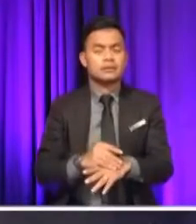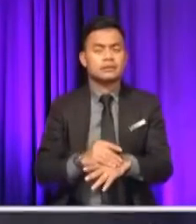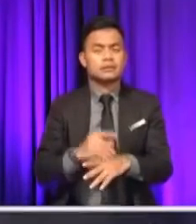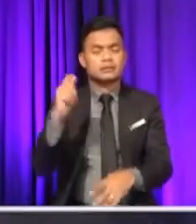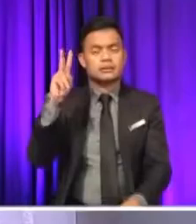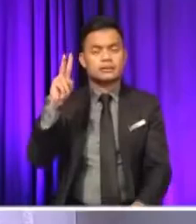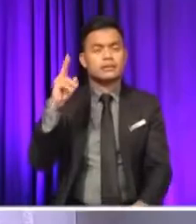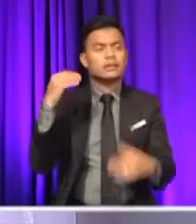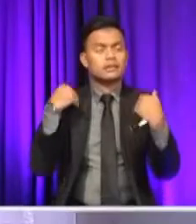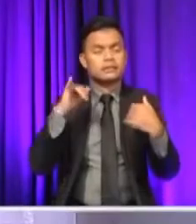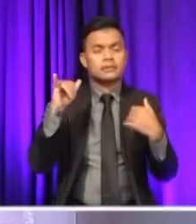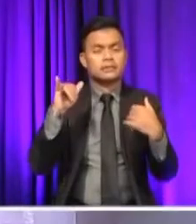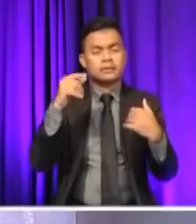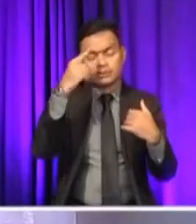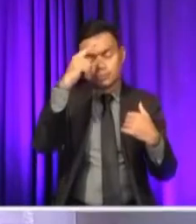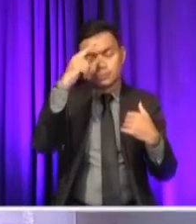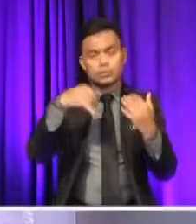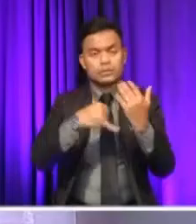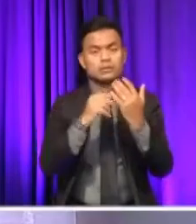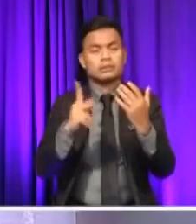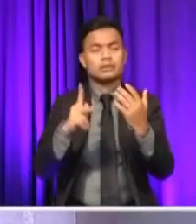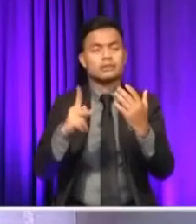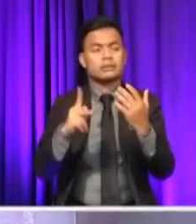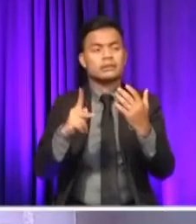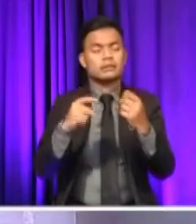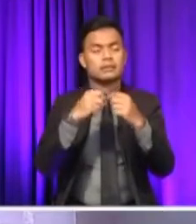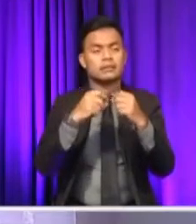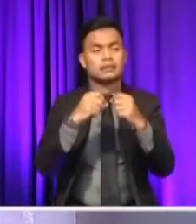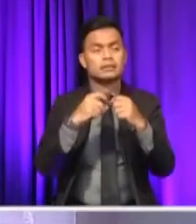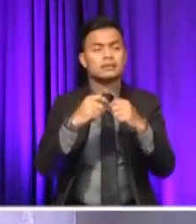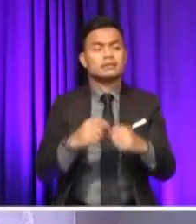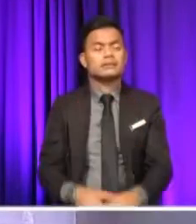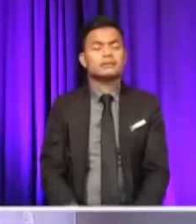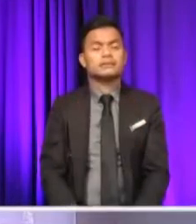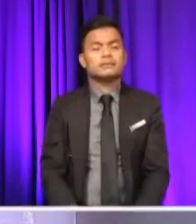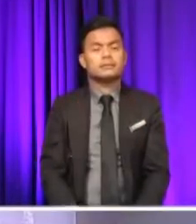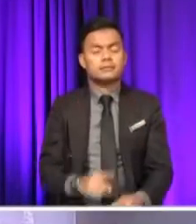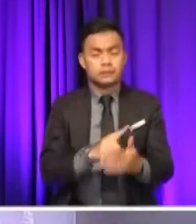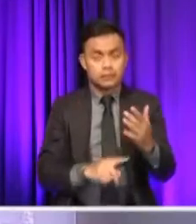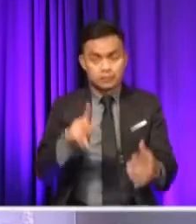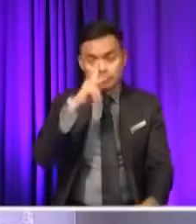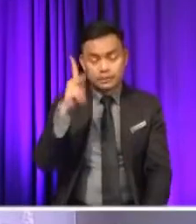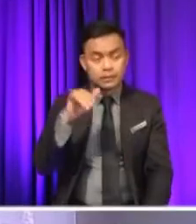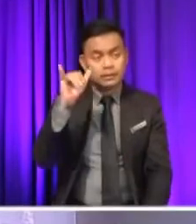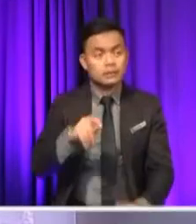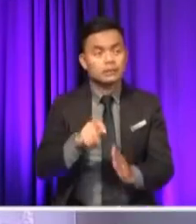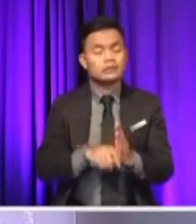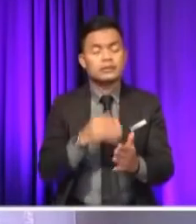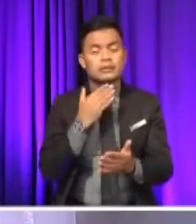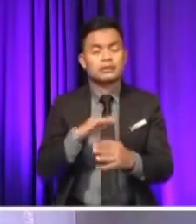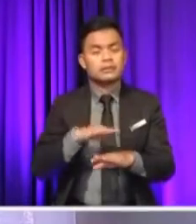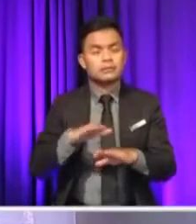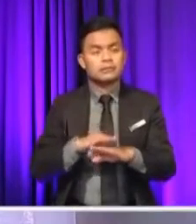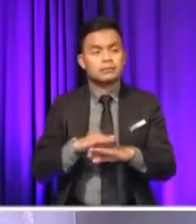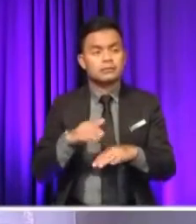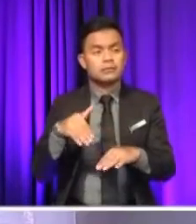Okey, baik. Jadi fungsinya untuk menjimatkan tenaga elektrik cikgu Ya, betul. Baik. Jadi apakah yang terakhirnya kita nak berehat seketika, boleh